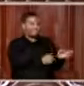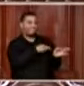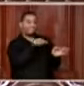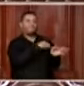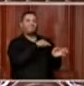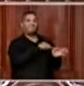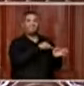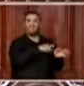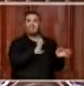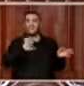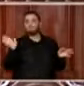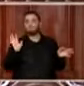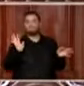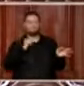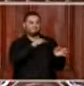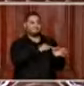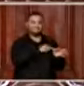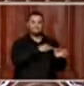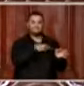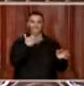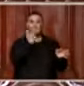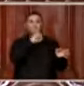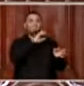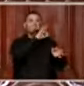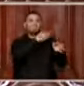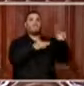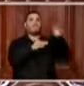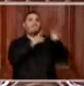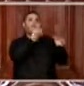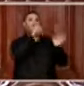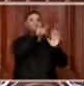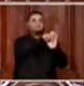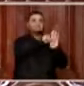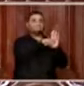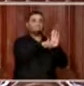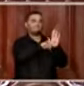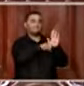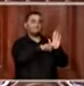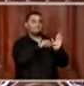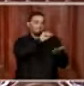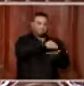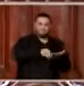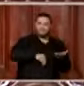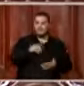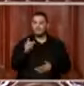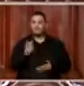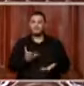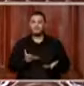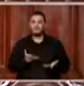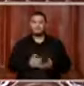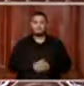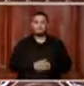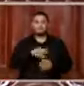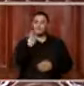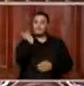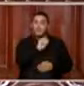أرض مرسمة في سجلات الملكية العقارية،